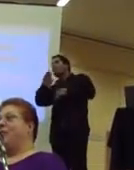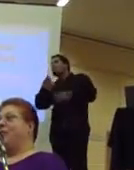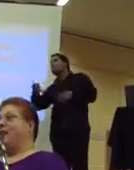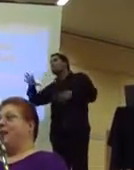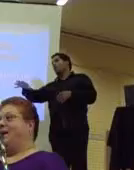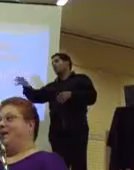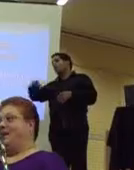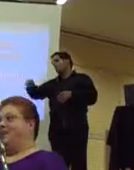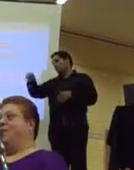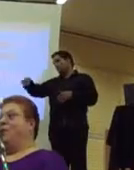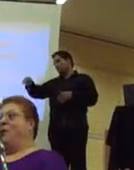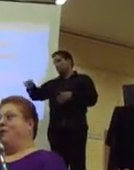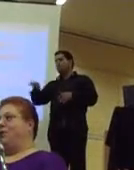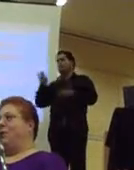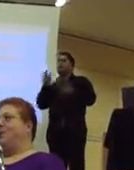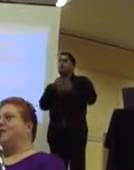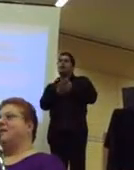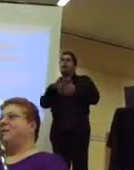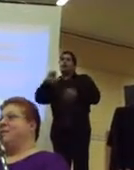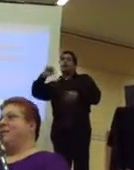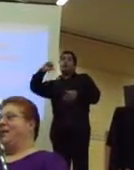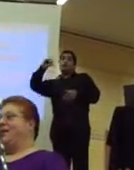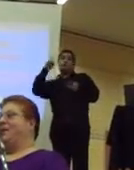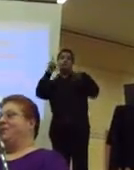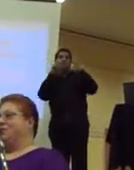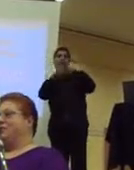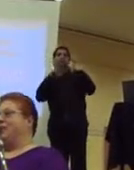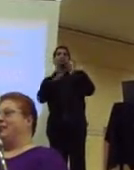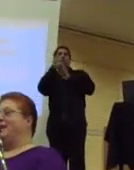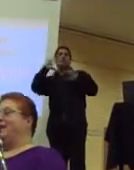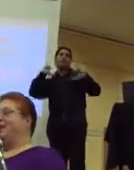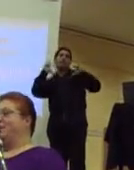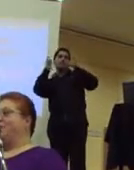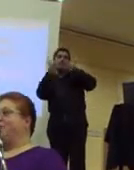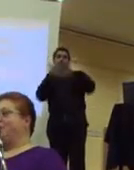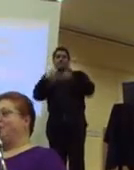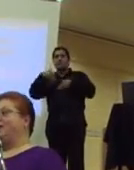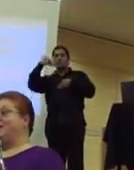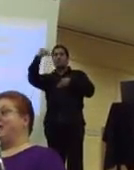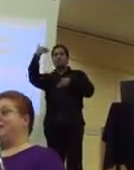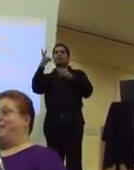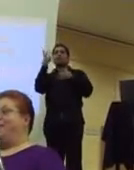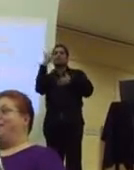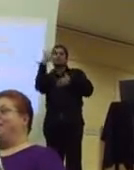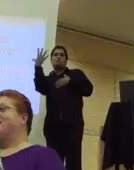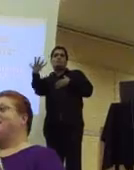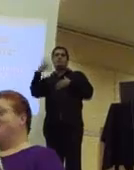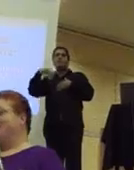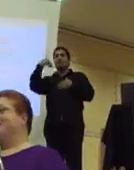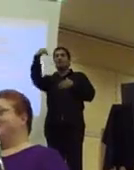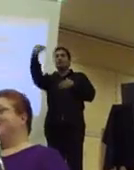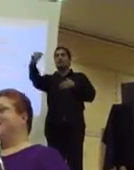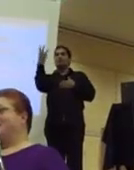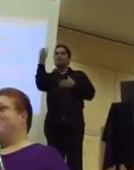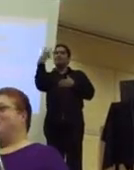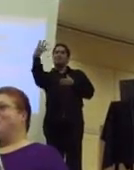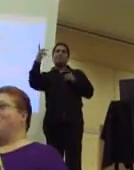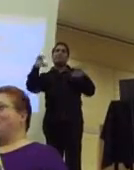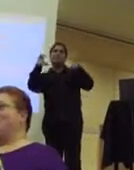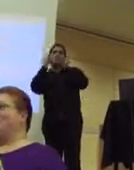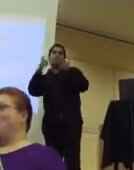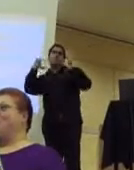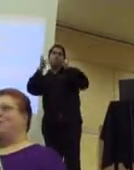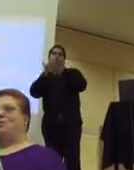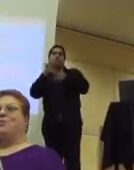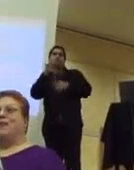γύρω στα 12 οικογένειες, μετά έγιναν 25, αυτή η φορά ήταν 35 και